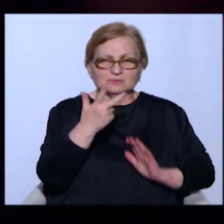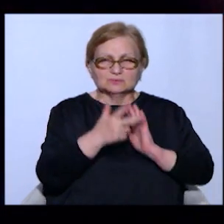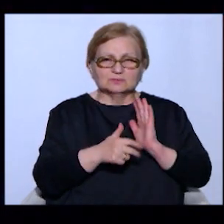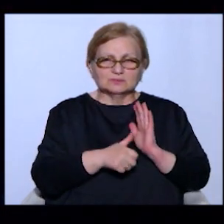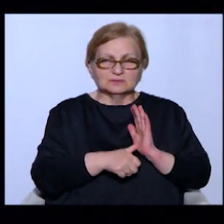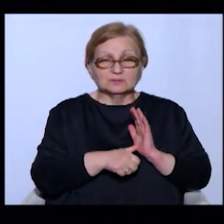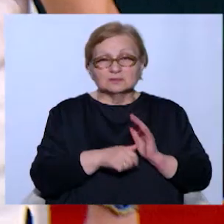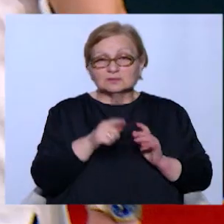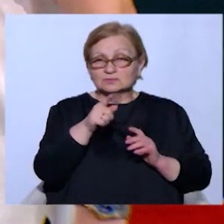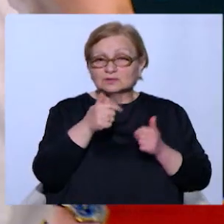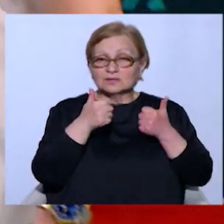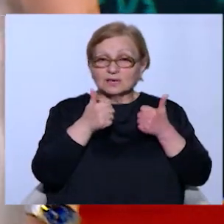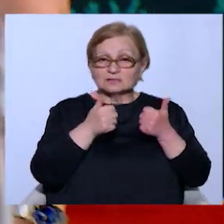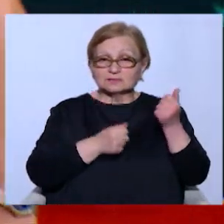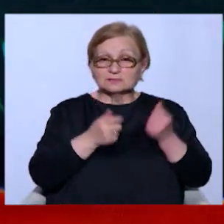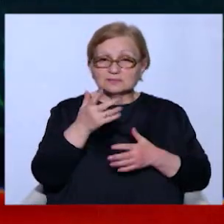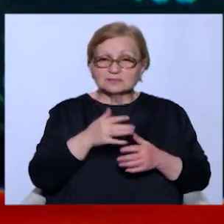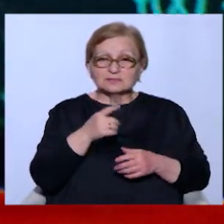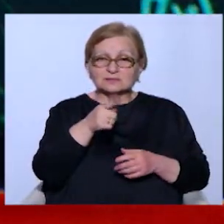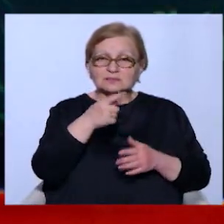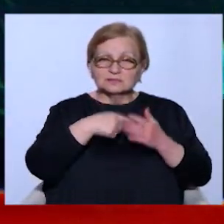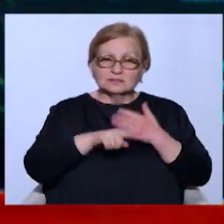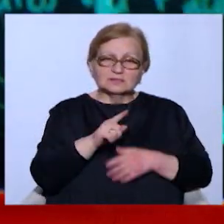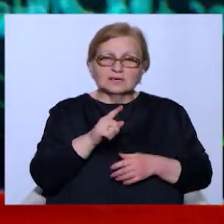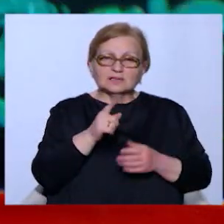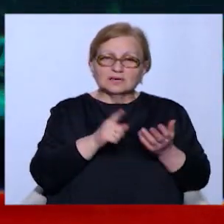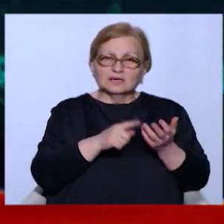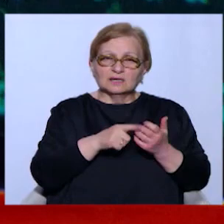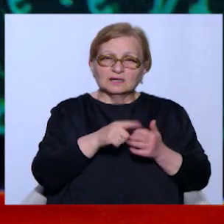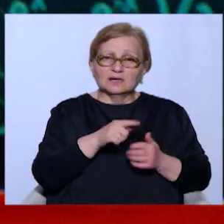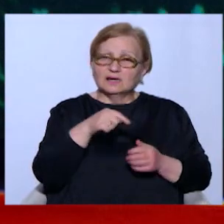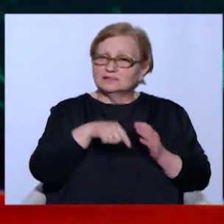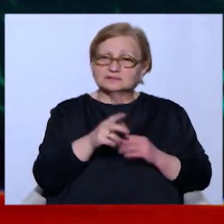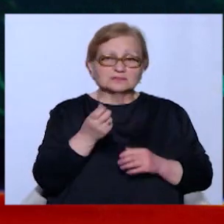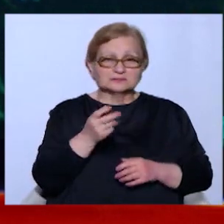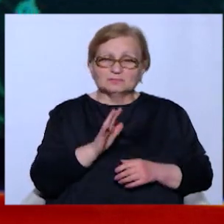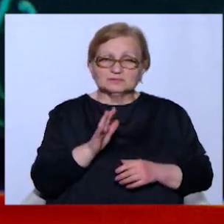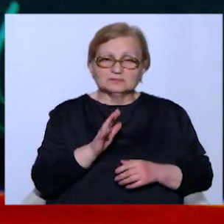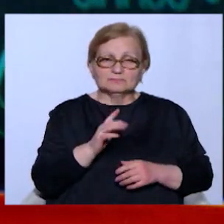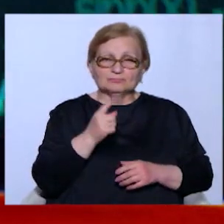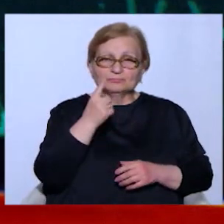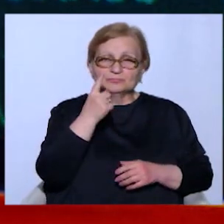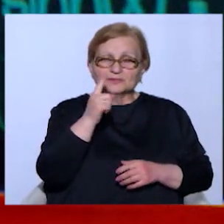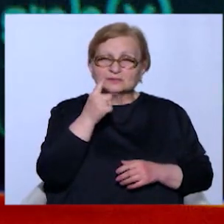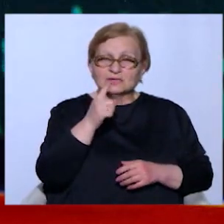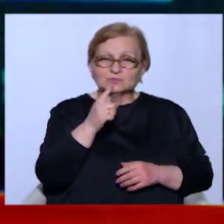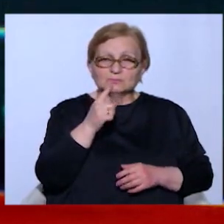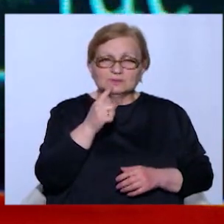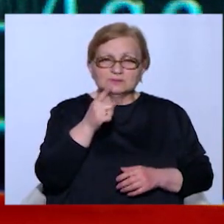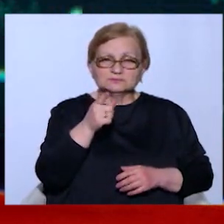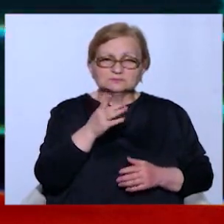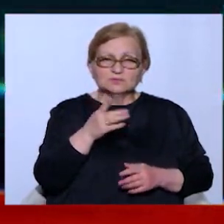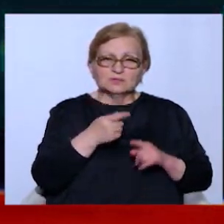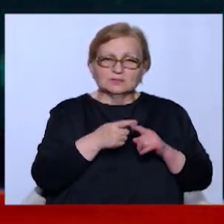თქვენ თუ კარგად დაითვლით, გამოდის რომ 13 კი არა, გამოდის 12-36, რაც არის 1/3. რატომ ხდება ეს? ეს